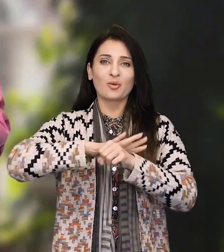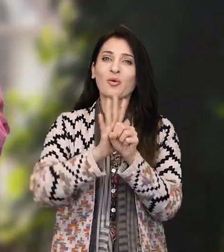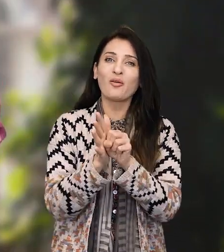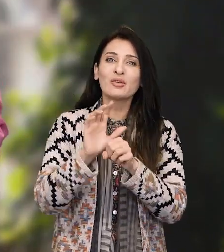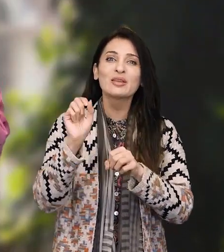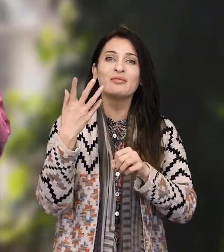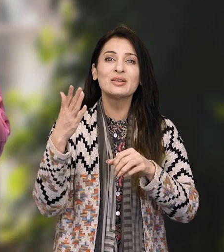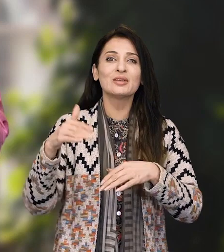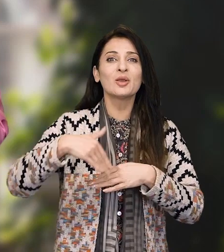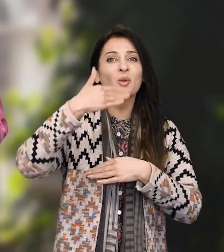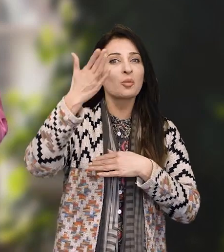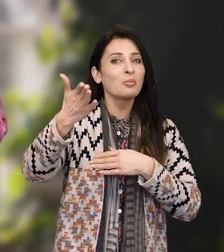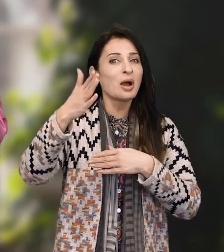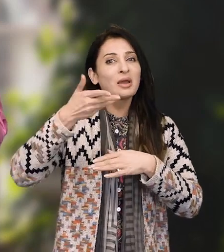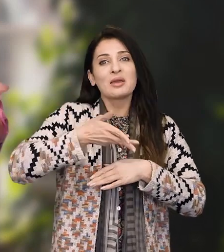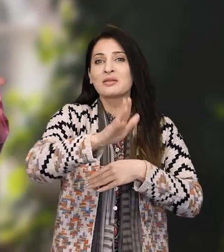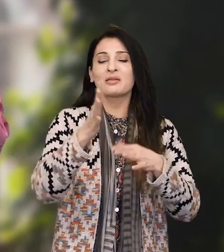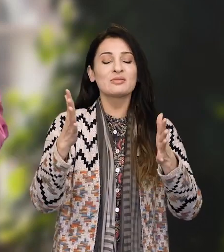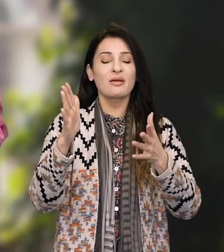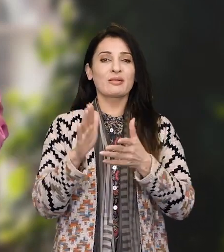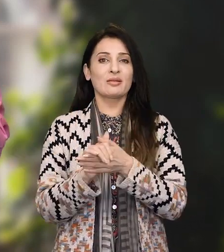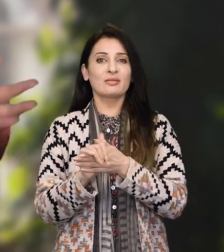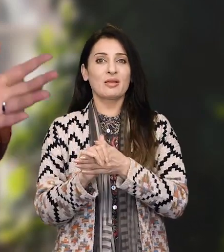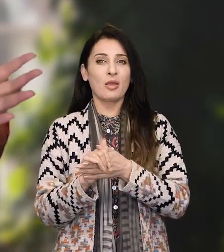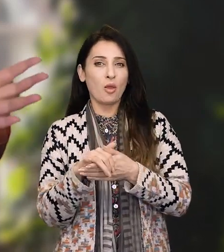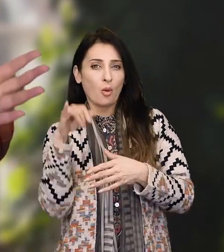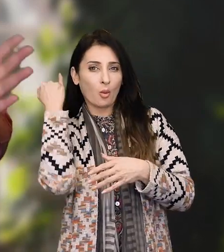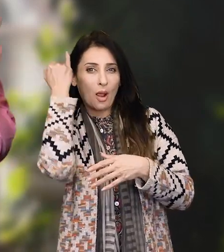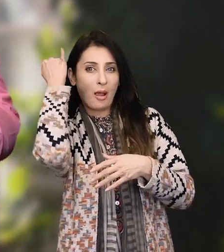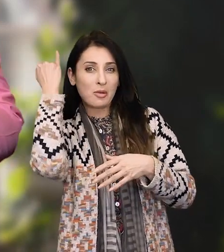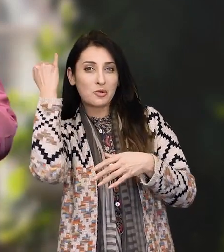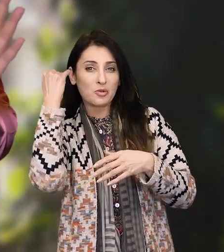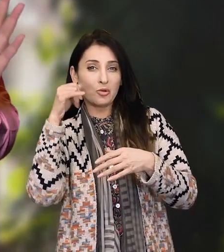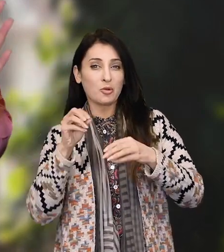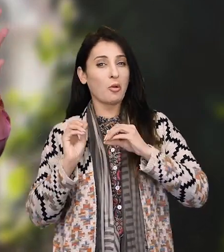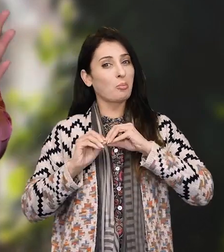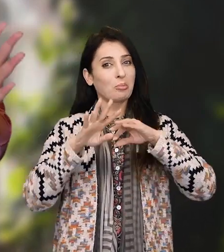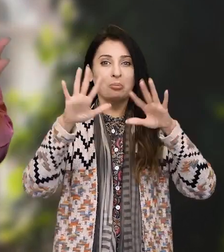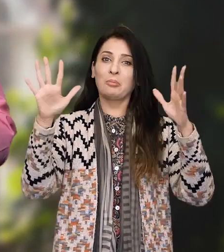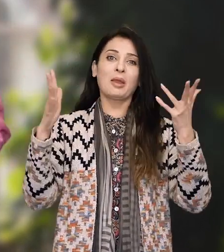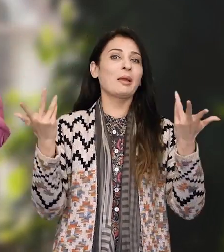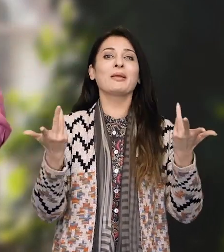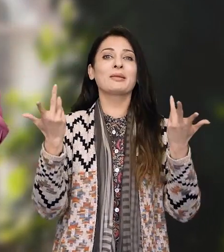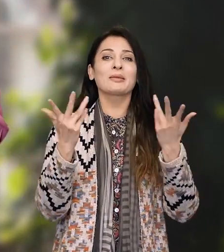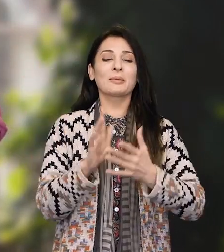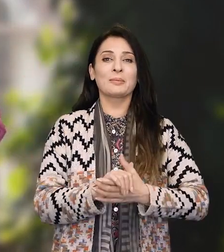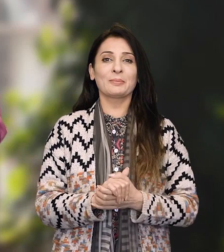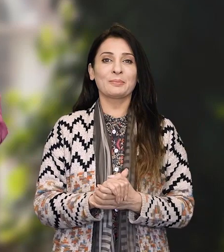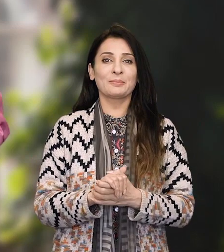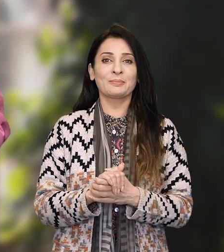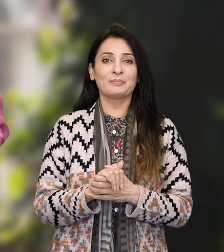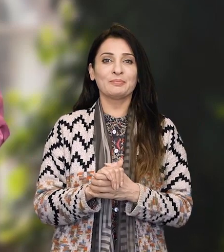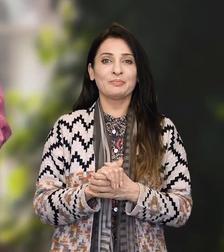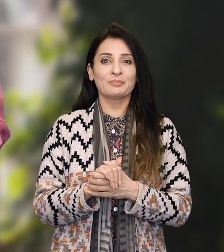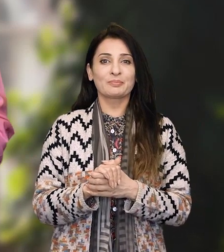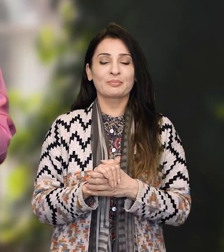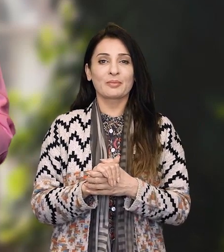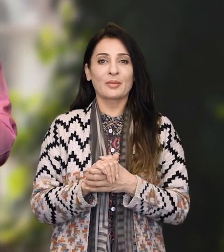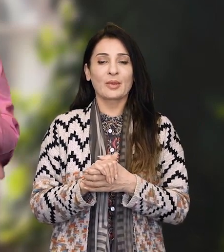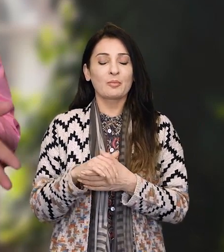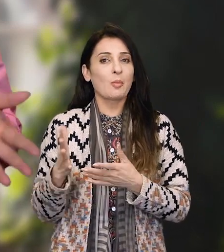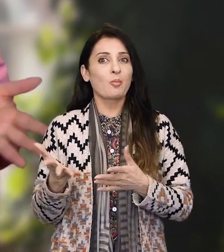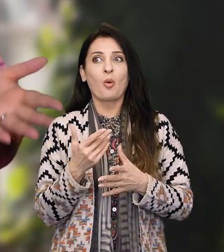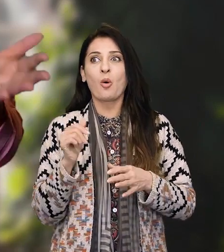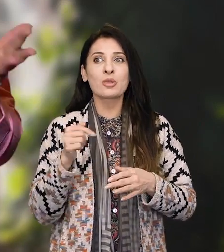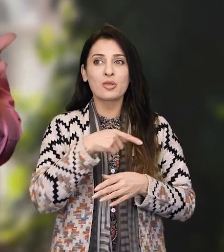थे, डरते थे, एंड द आइडिया जस्ट पिक्ड अप, इट्स स्काई रॉकेटेड all like overnight. We had a lot of people